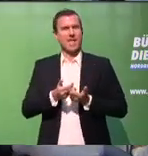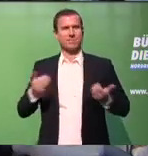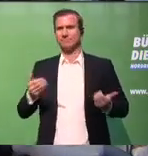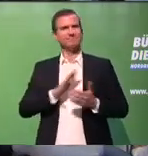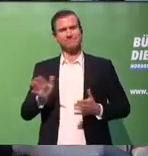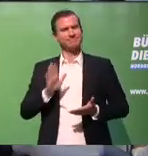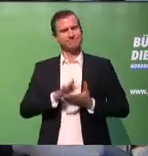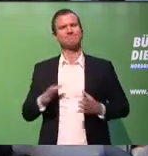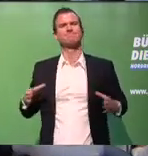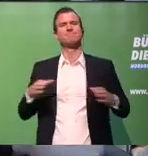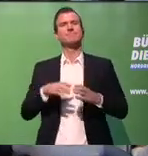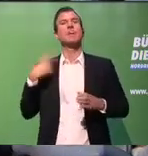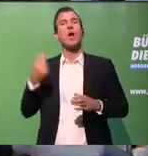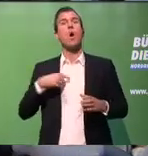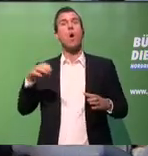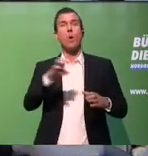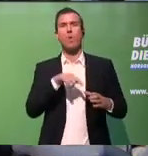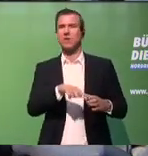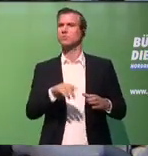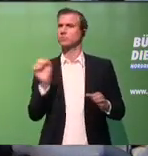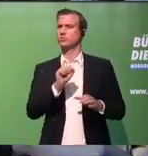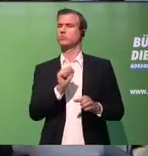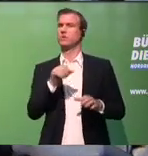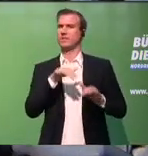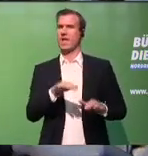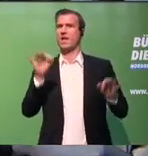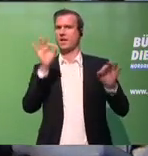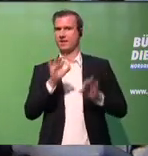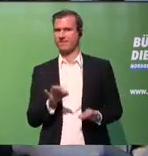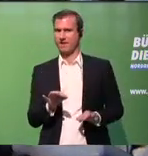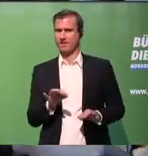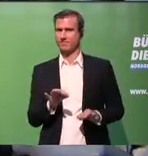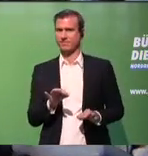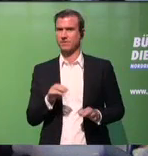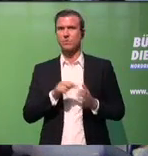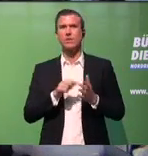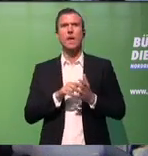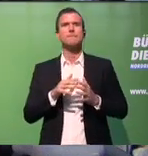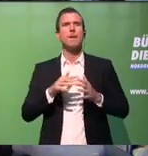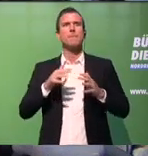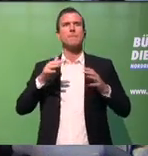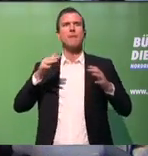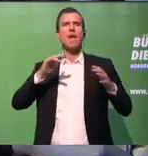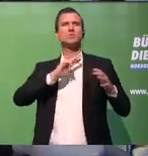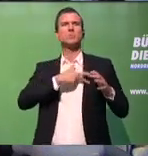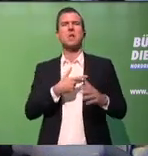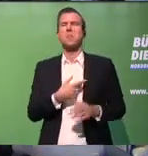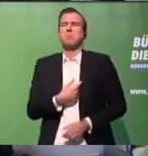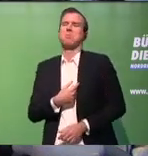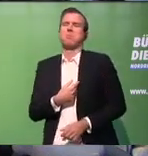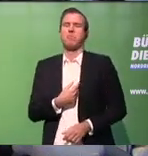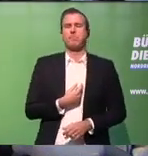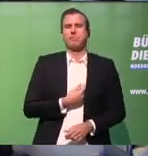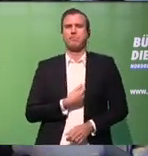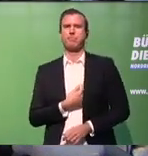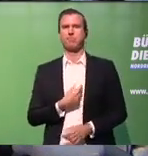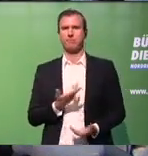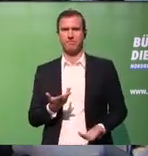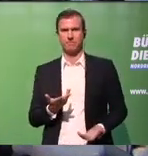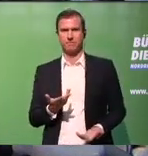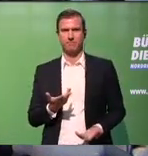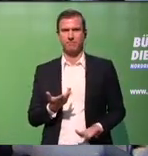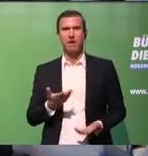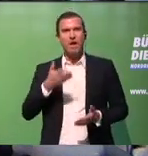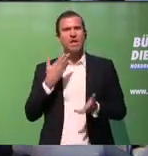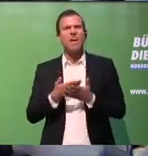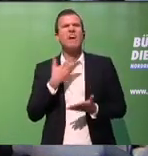Unser Projekt Europa ist gefährdet durch immer mehr soziale Kälte. Was müssen und können wir